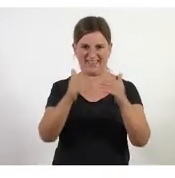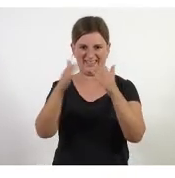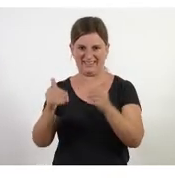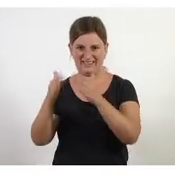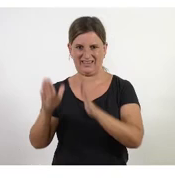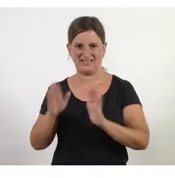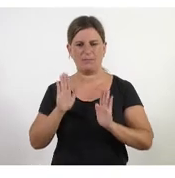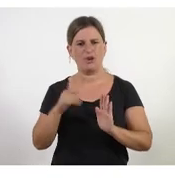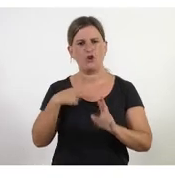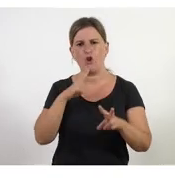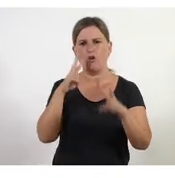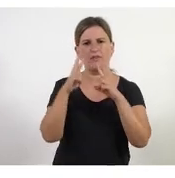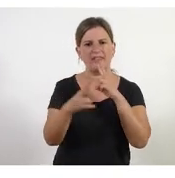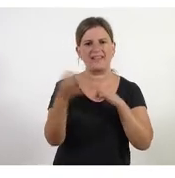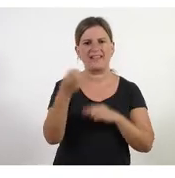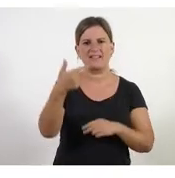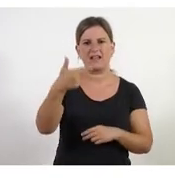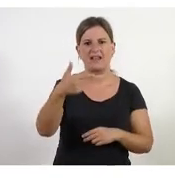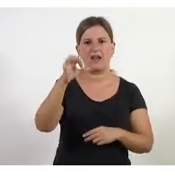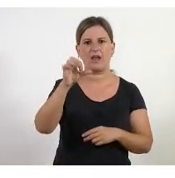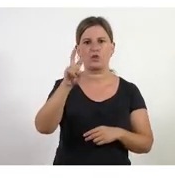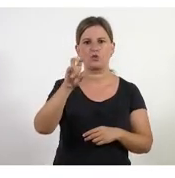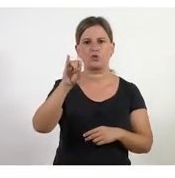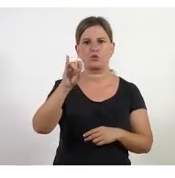nosaltres parlem de la G Suite.